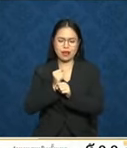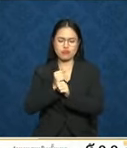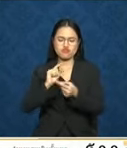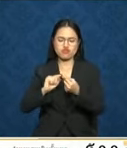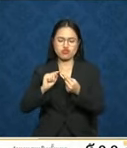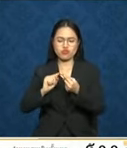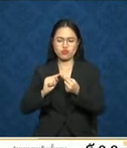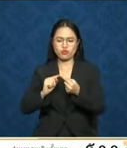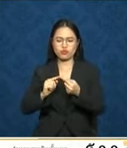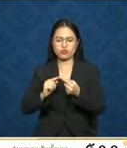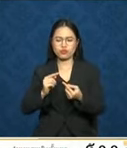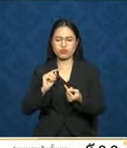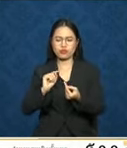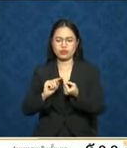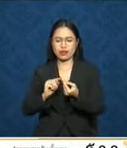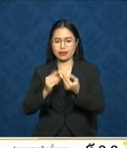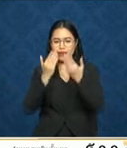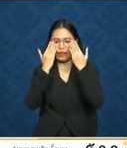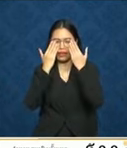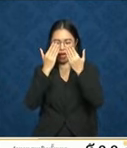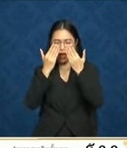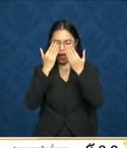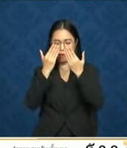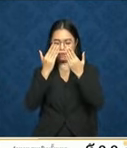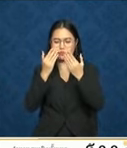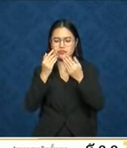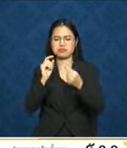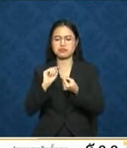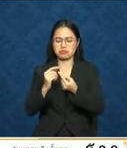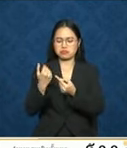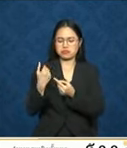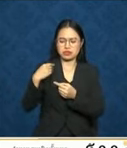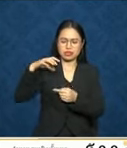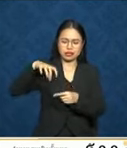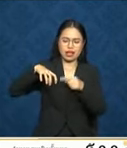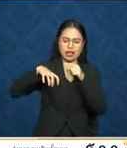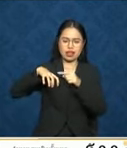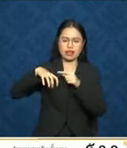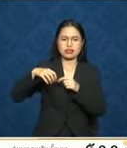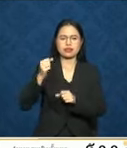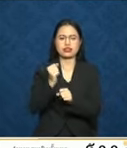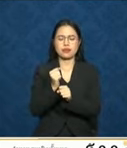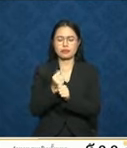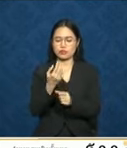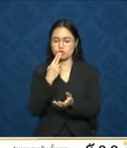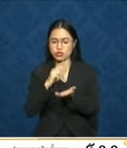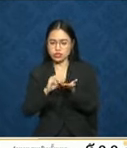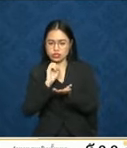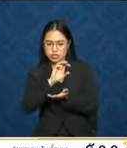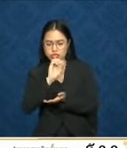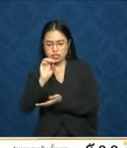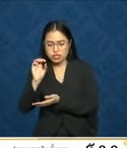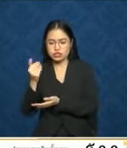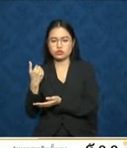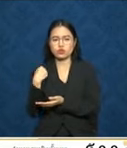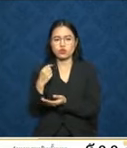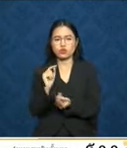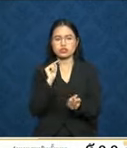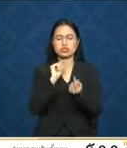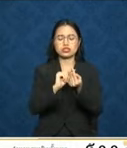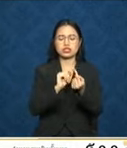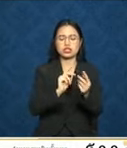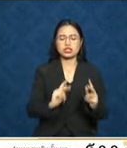ณที่ดินของนิคมอุตสาหกรรมทางอำเภอรุสะได้มีหนังสือนะครับทางประชาสังคมและก็มีหนังสือถึงกระทรว